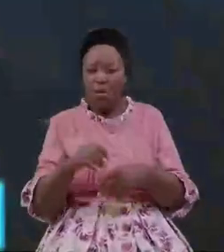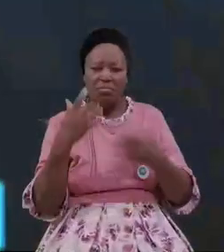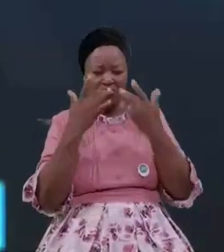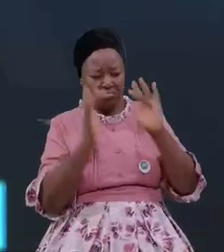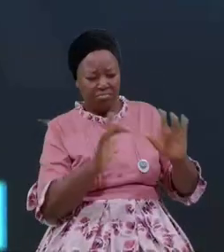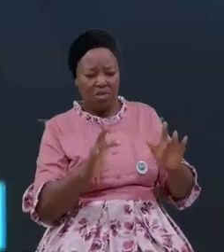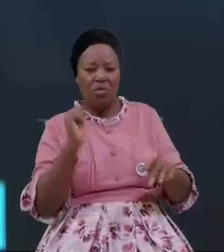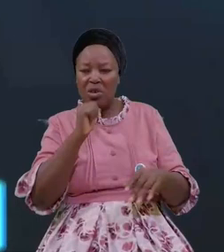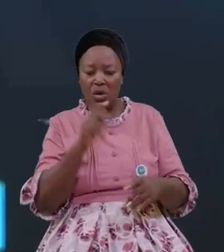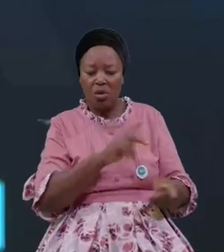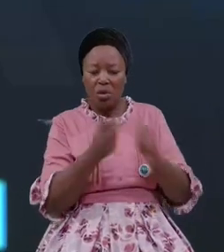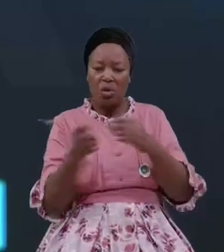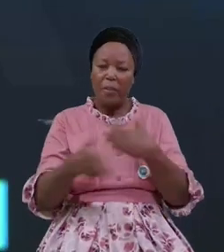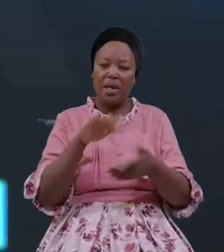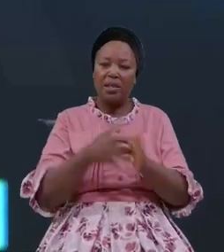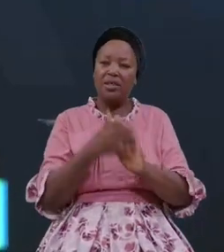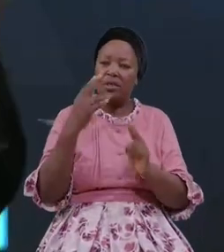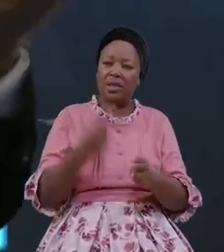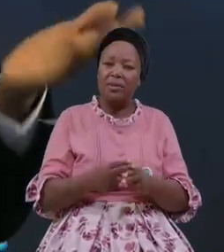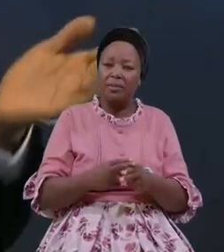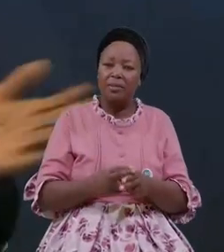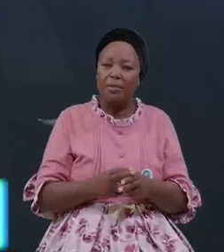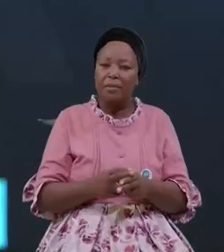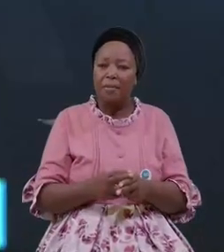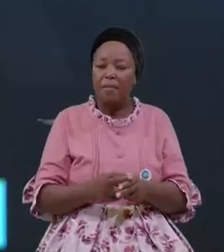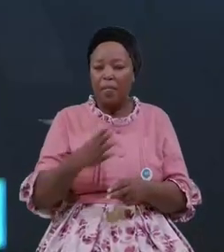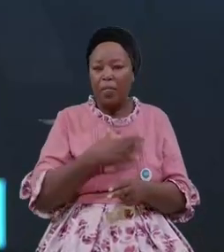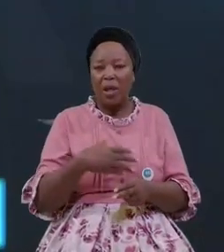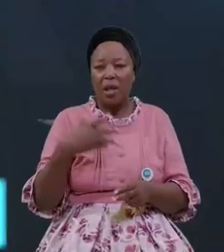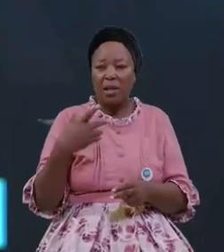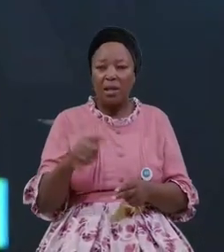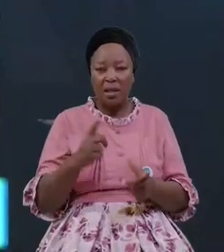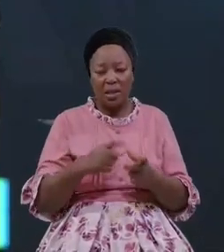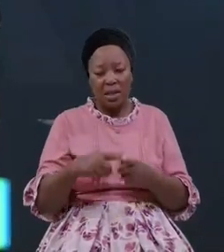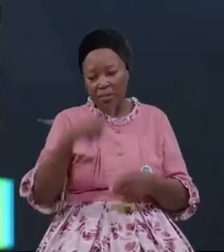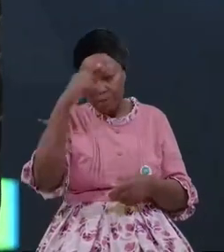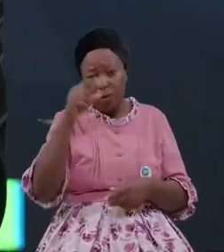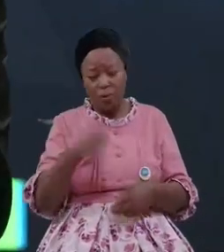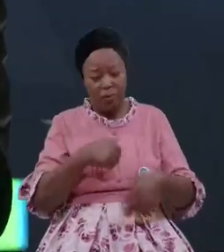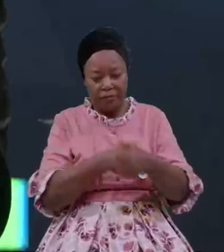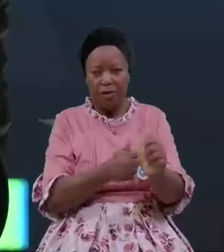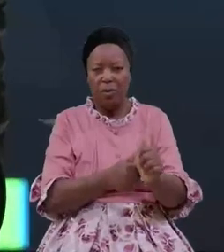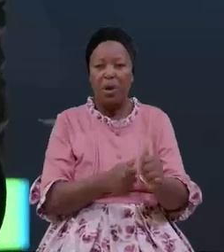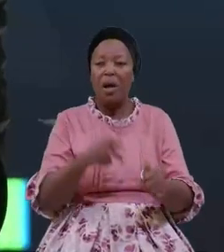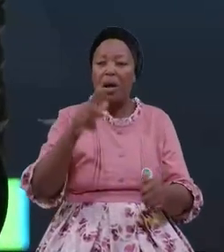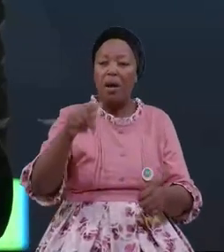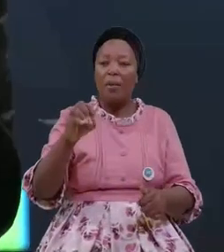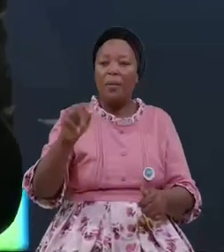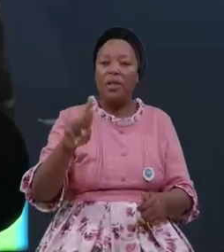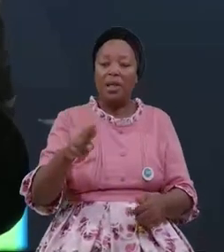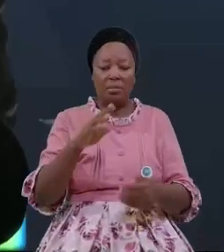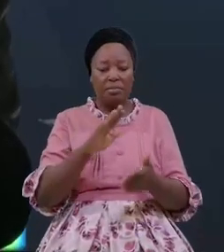M ne va pas vous détourner de lui et parce qu'il a parce qu'il suivait pierre